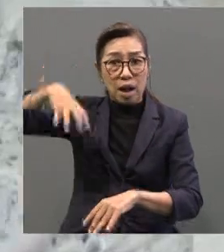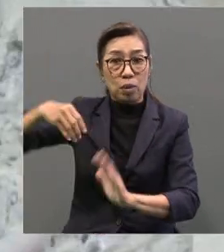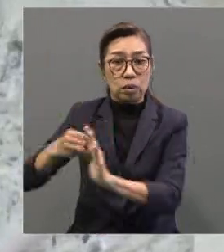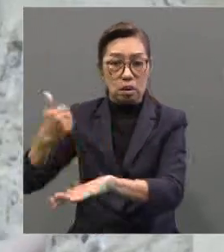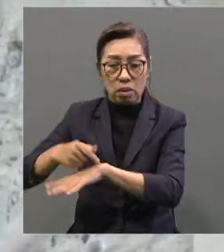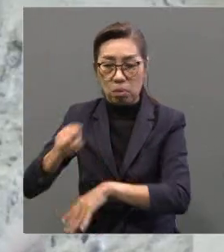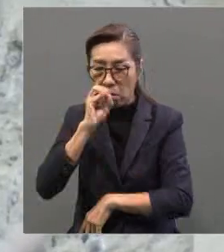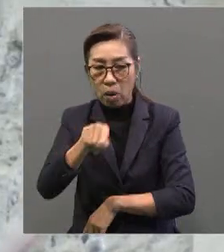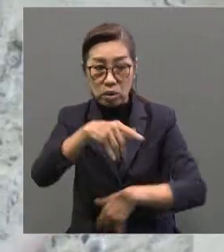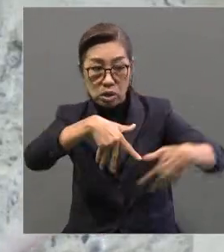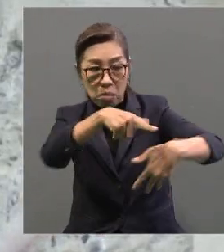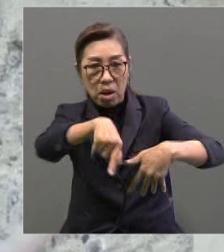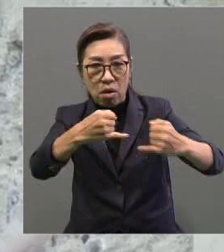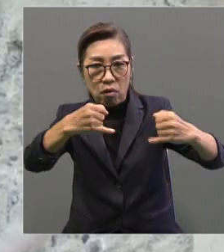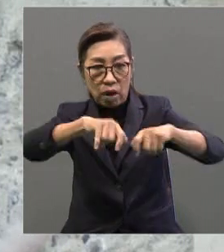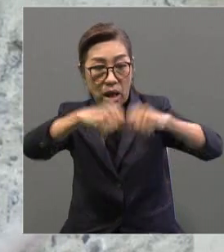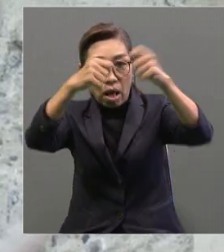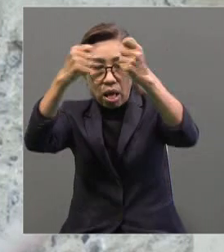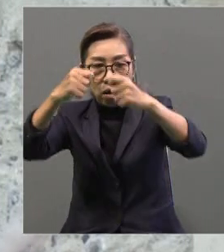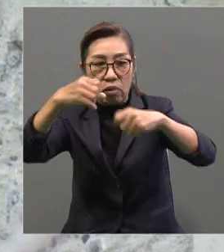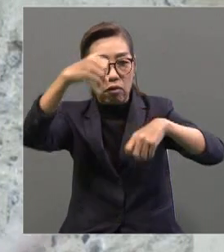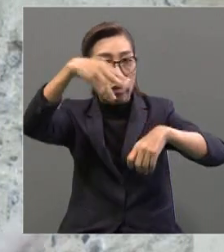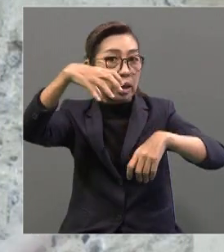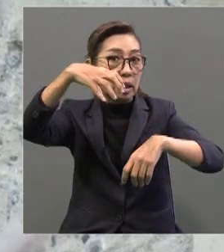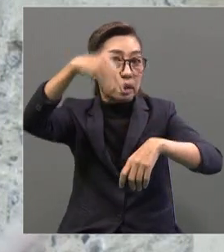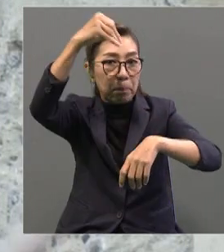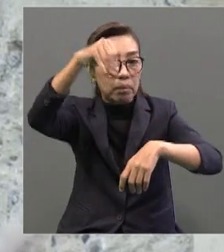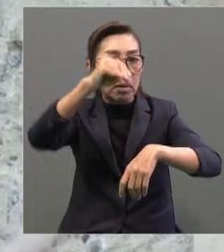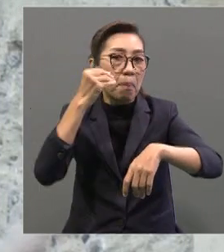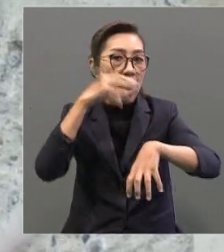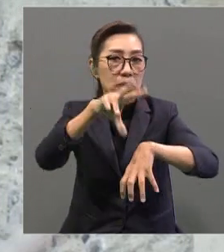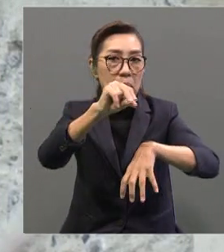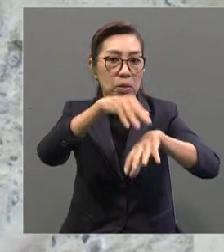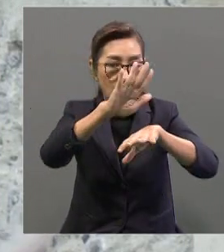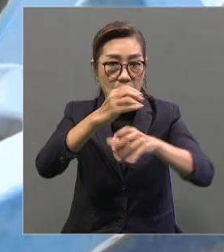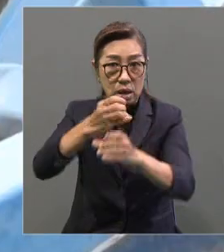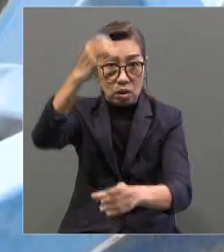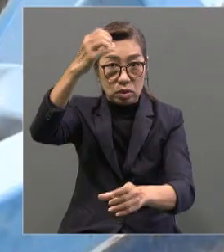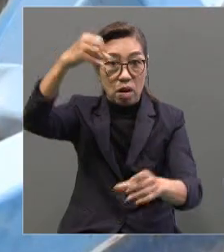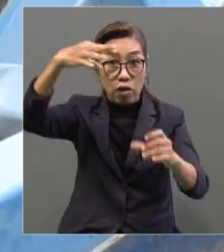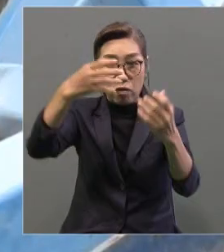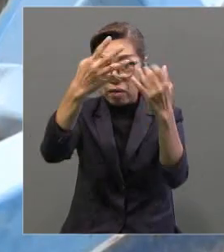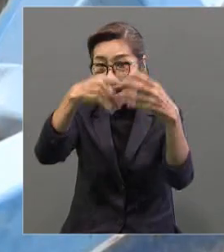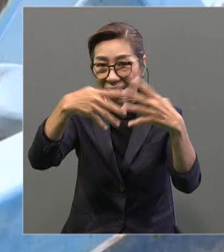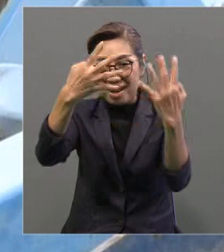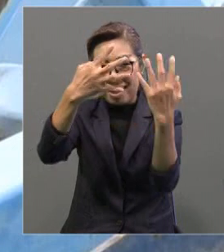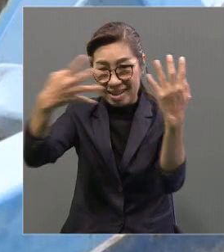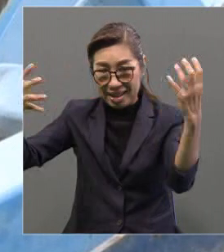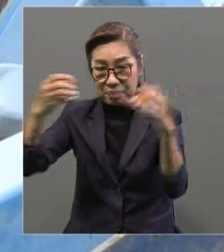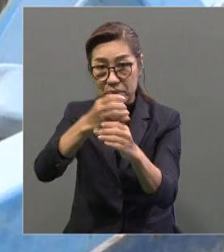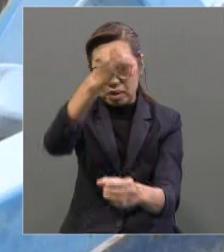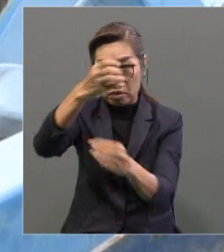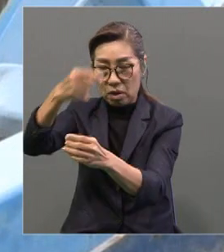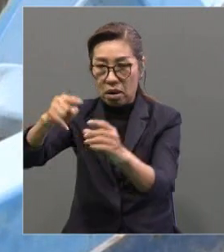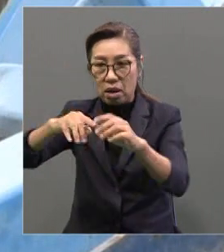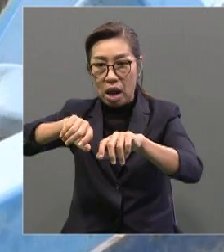ระทบจากไฟฟ้าดับเนี่ยประมาณ30หลังคาเรือนนอกจากนี้ยังพบเสาไฟฟ้าหักประมาณ 6-7 ต้นค่ะคือเจ้าหน้าที่ในเบื้องต้นเขา